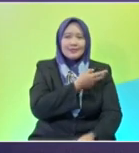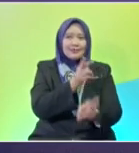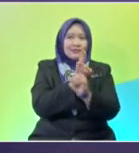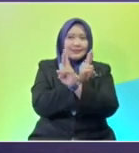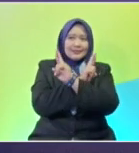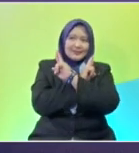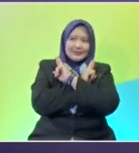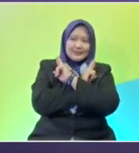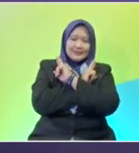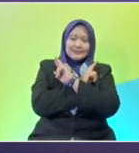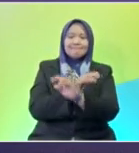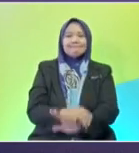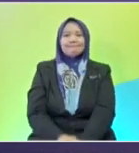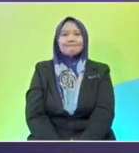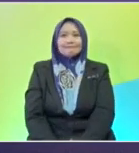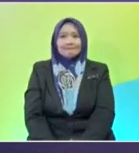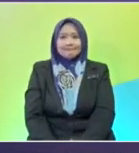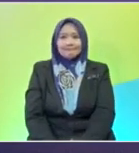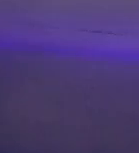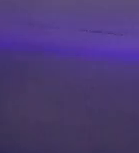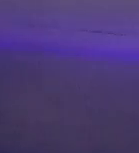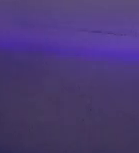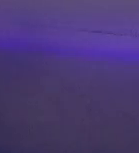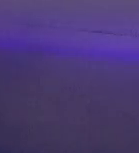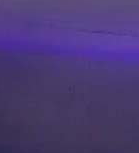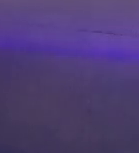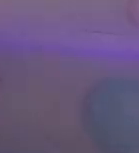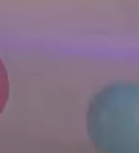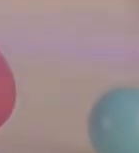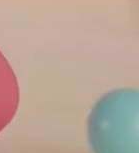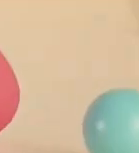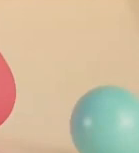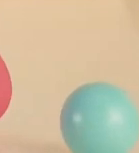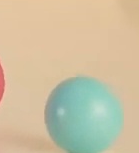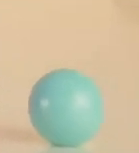nih kembali lagi selepas ini makasih Cikgu